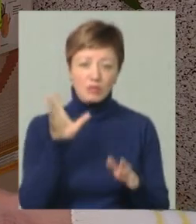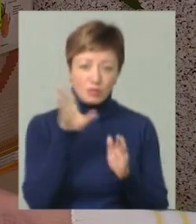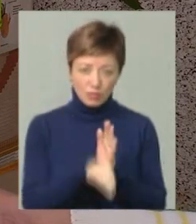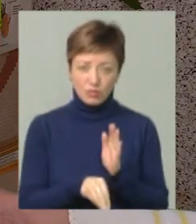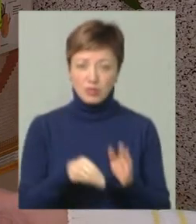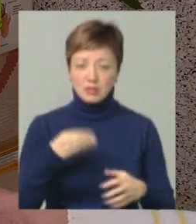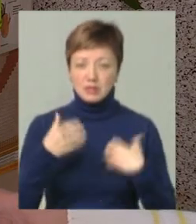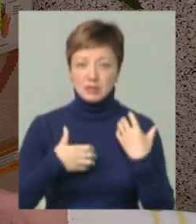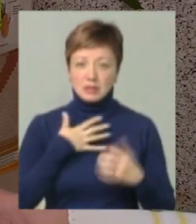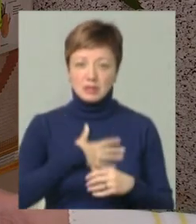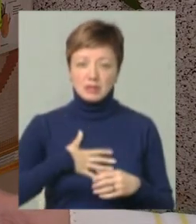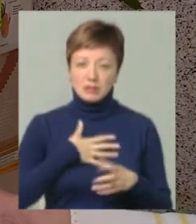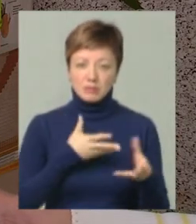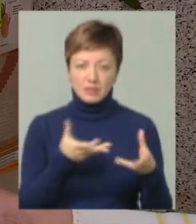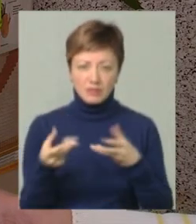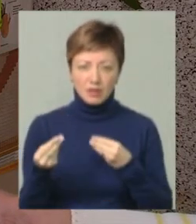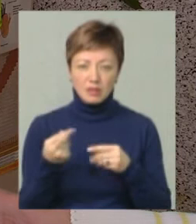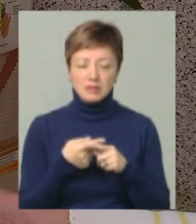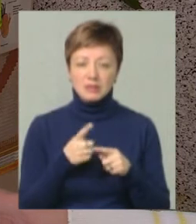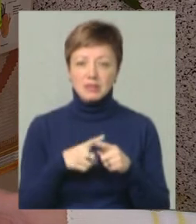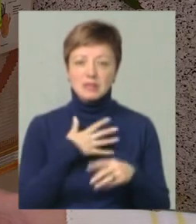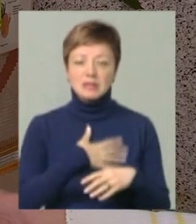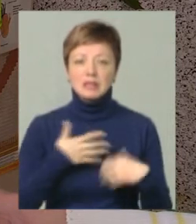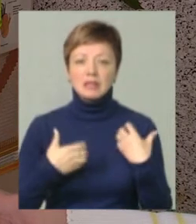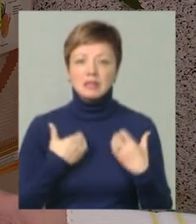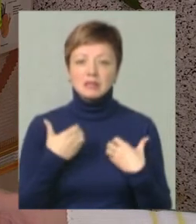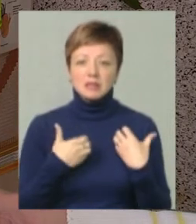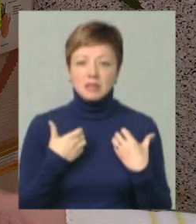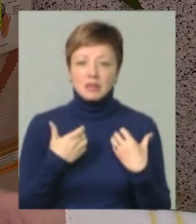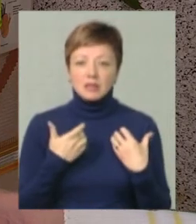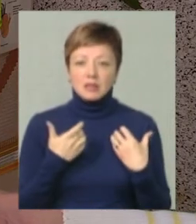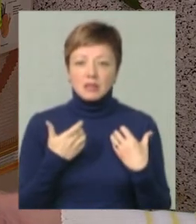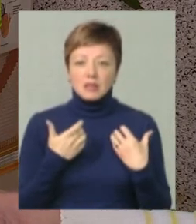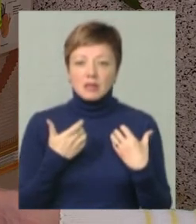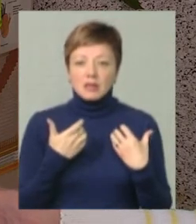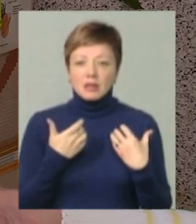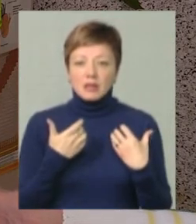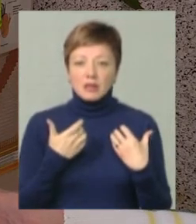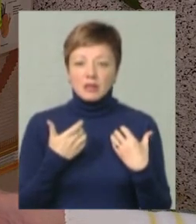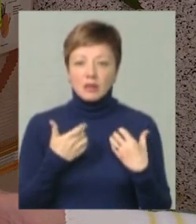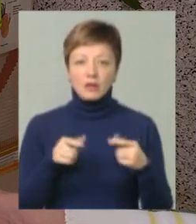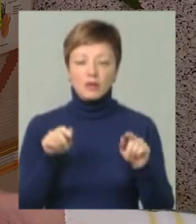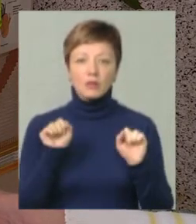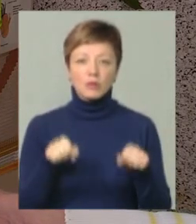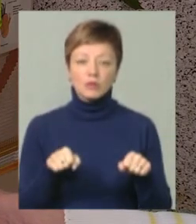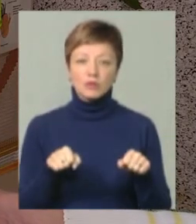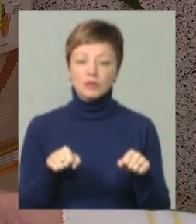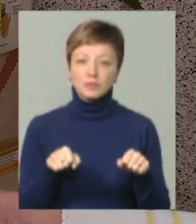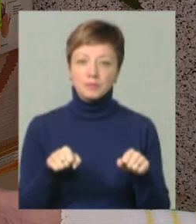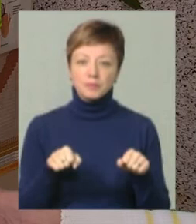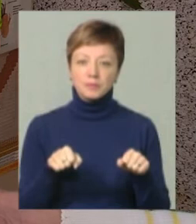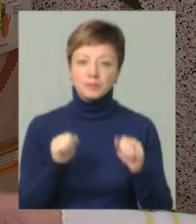виключення. Тому що стресові гормони, вони є в деякій мірі контрінсулярними гормонами, і вони